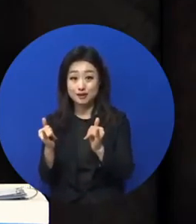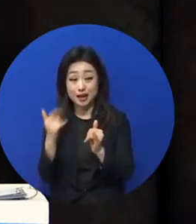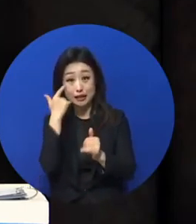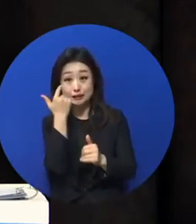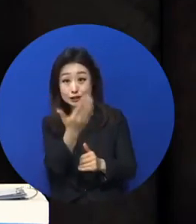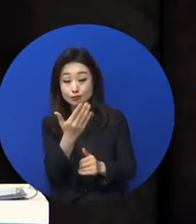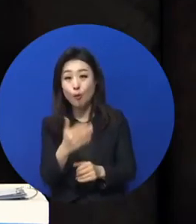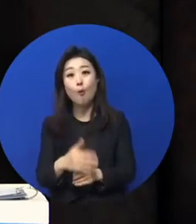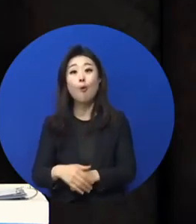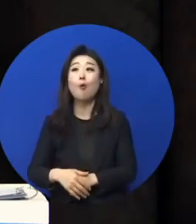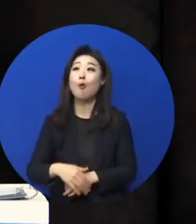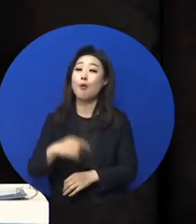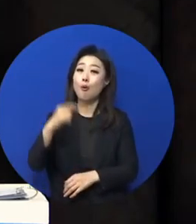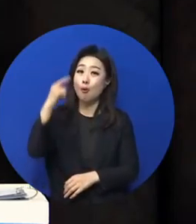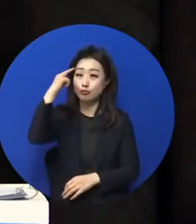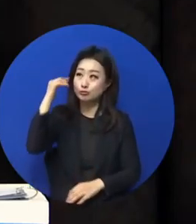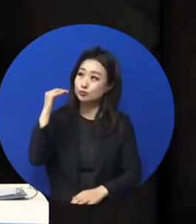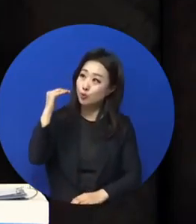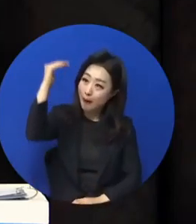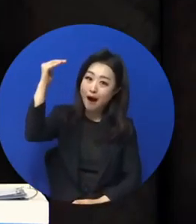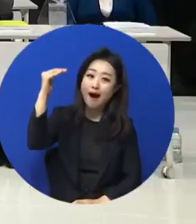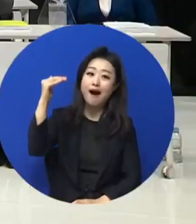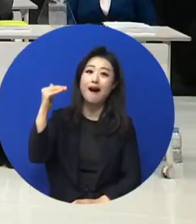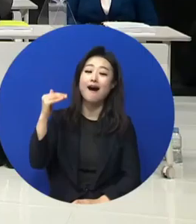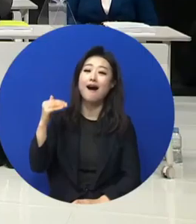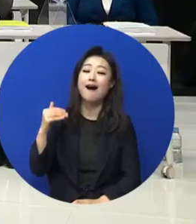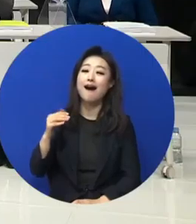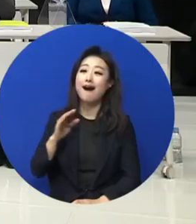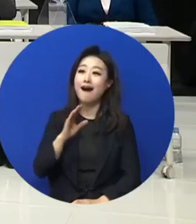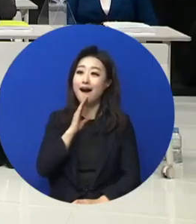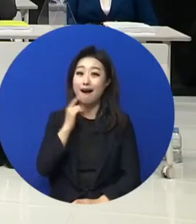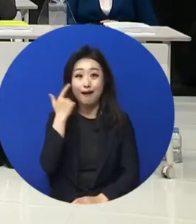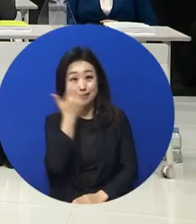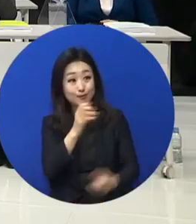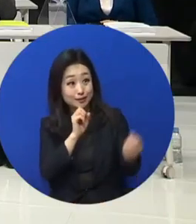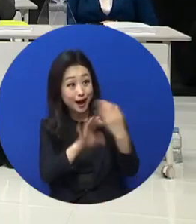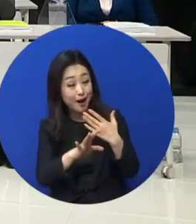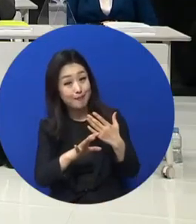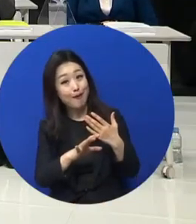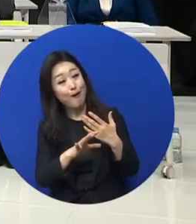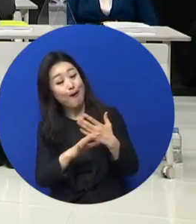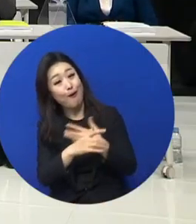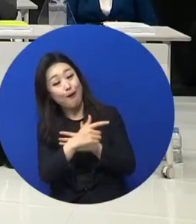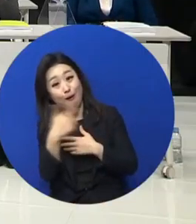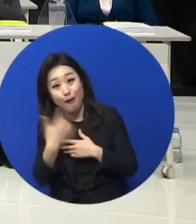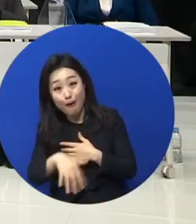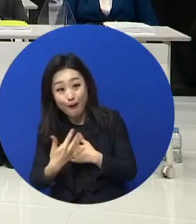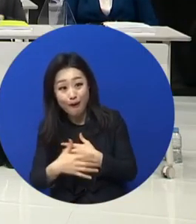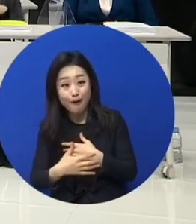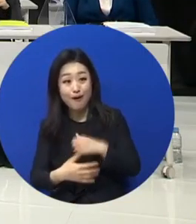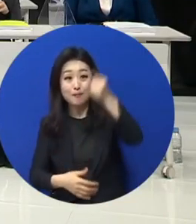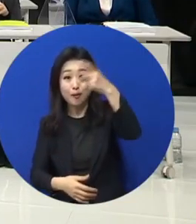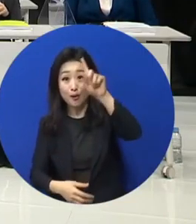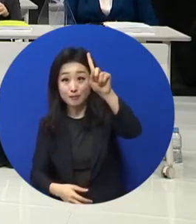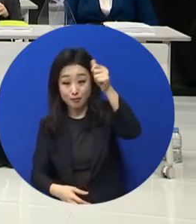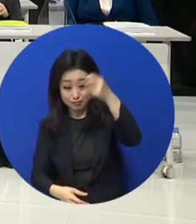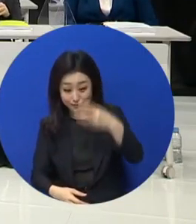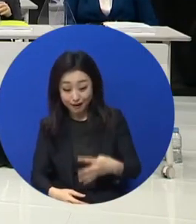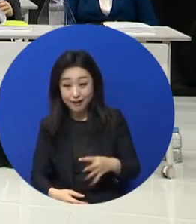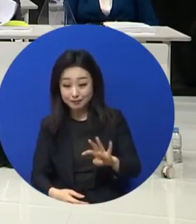들여다보니까 질문의 수준이 워낙 높아서 상당히 이제 긴장되는 수밖에 없을 것 같아요. 그리고 1번에서 480번까지 질문을 자유롭게